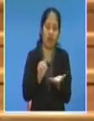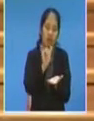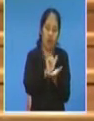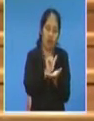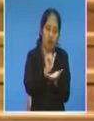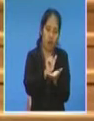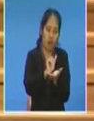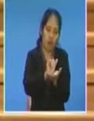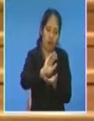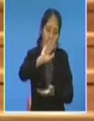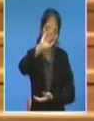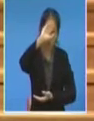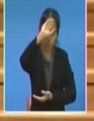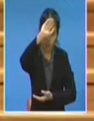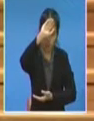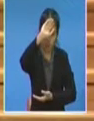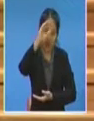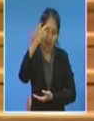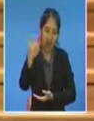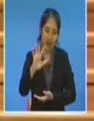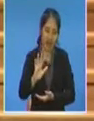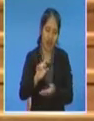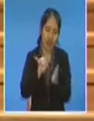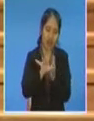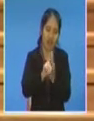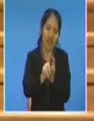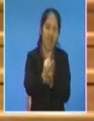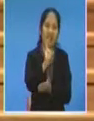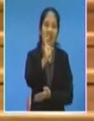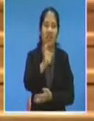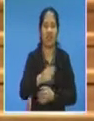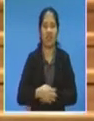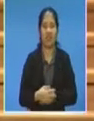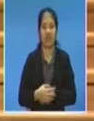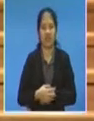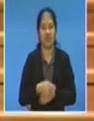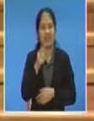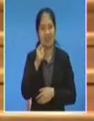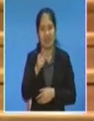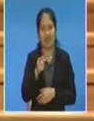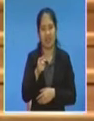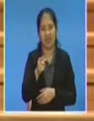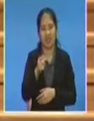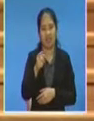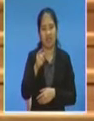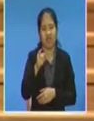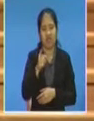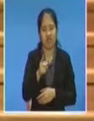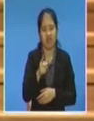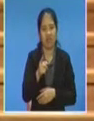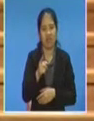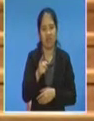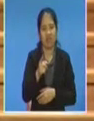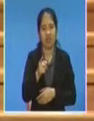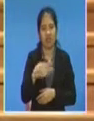จริงอยู่ครับวาระสุดท้ายของผู้สูงวัยคงไปต่อไม่ได้เมื่อเครื่องมันลวนหมด